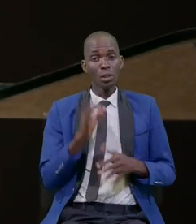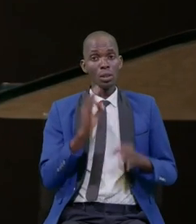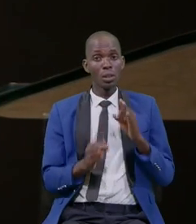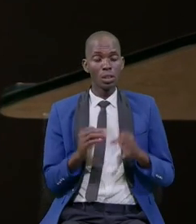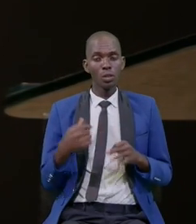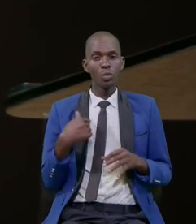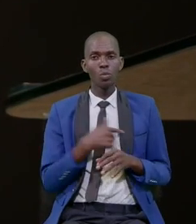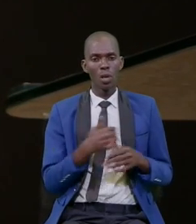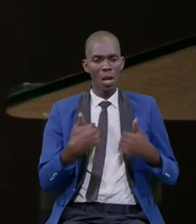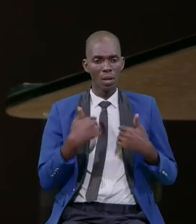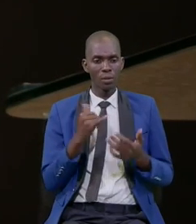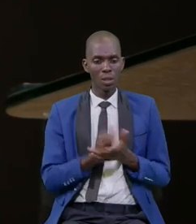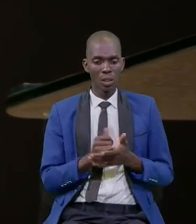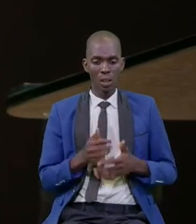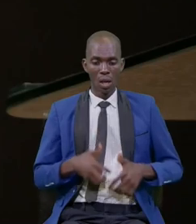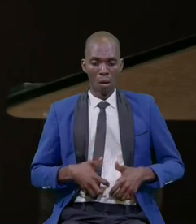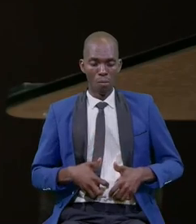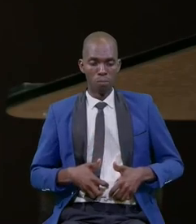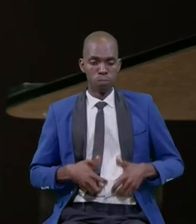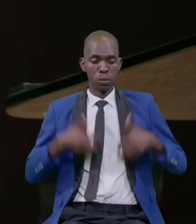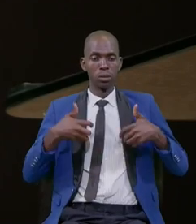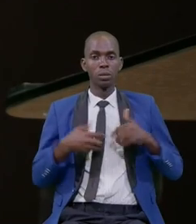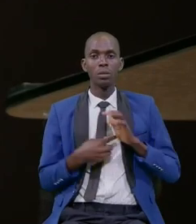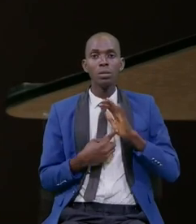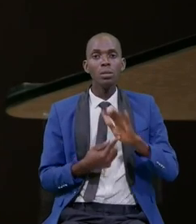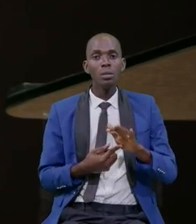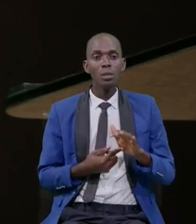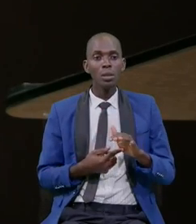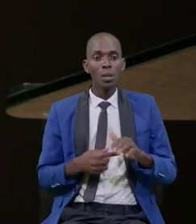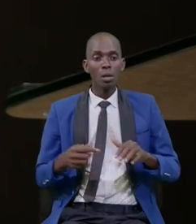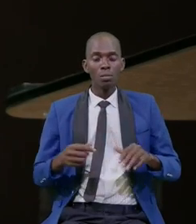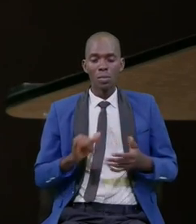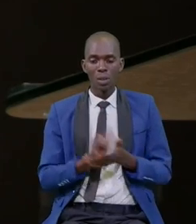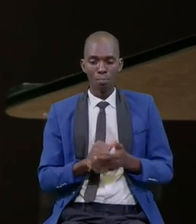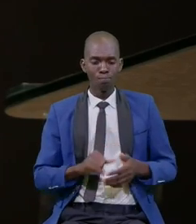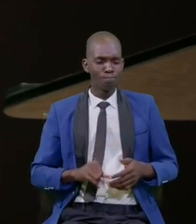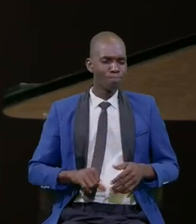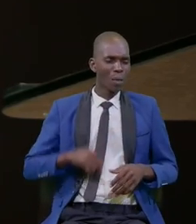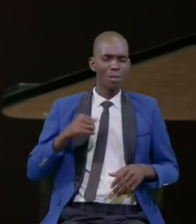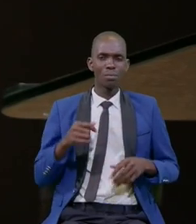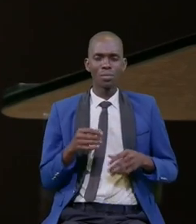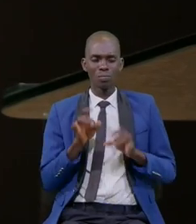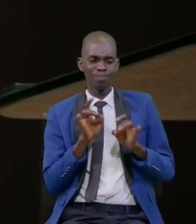a toujours ce tempérament chaud, ce tempérament colérique,